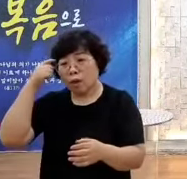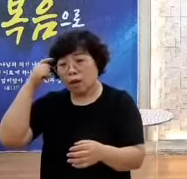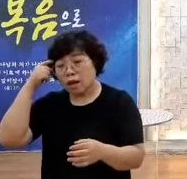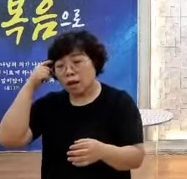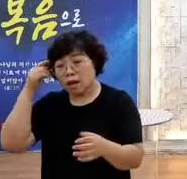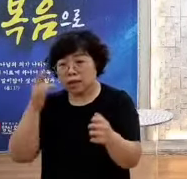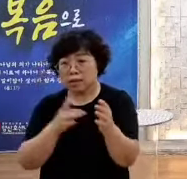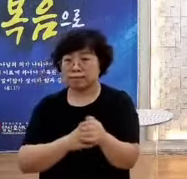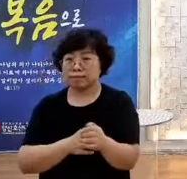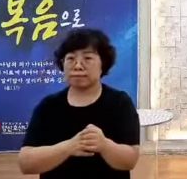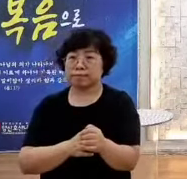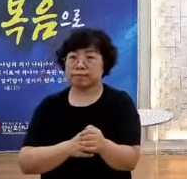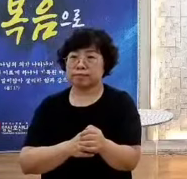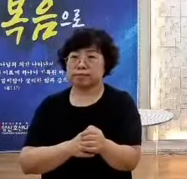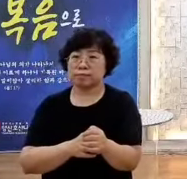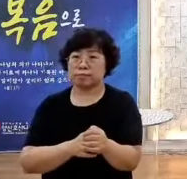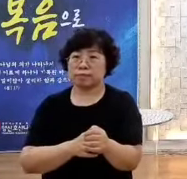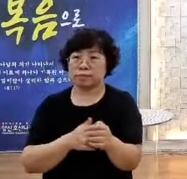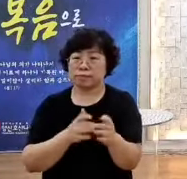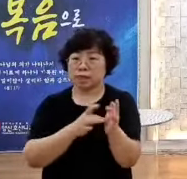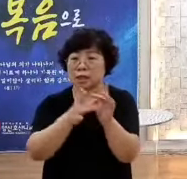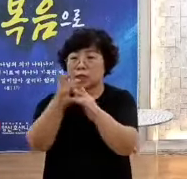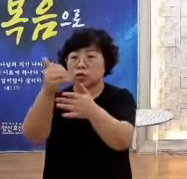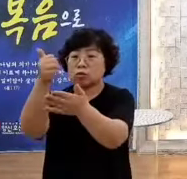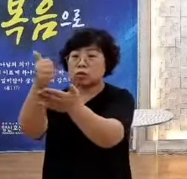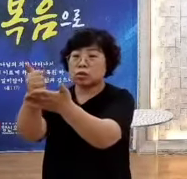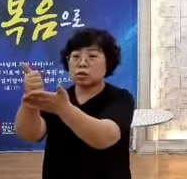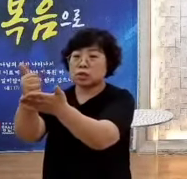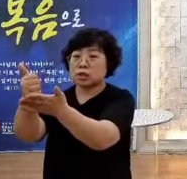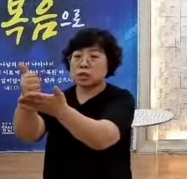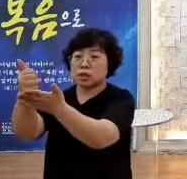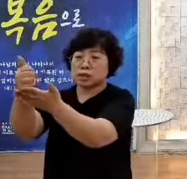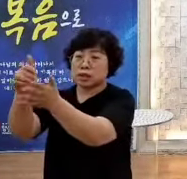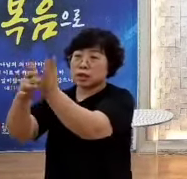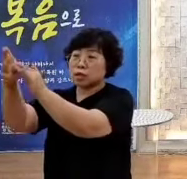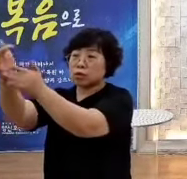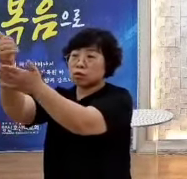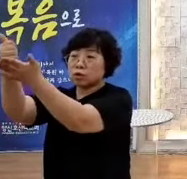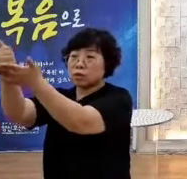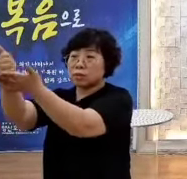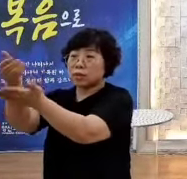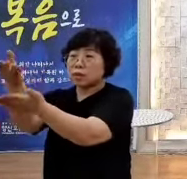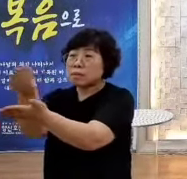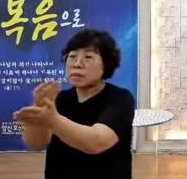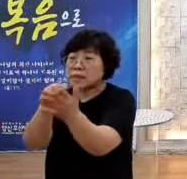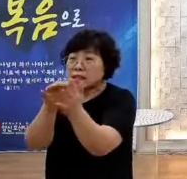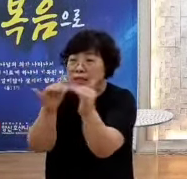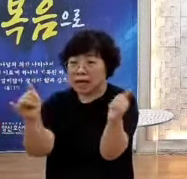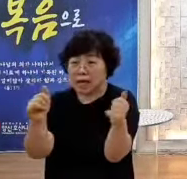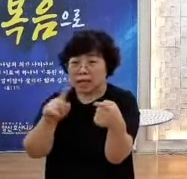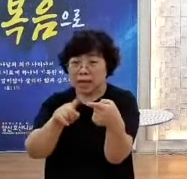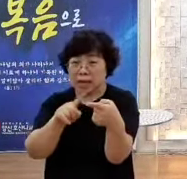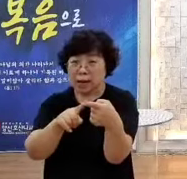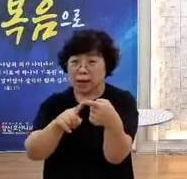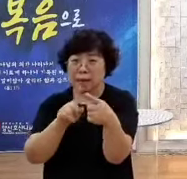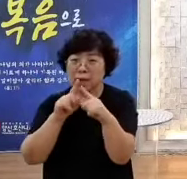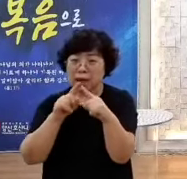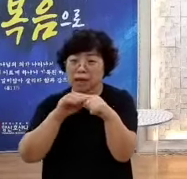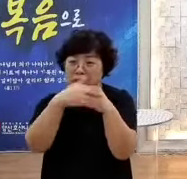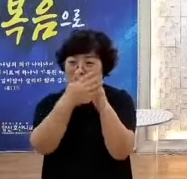여러분, 예수님도요, 그 빚진 자의 이야기를 복음서에서 자주